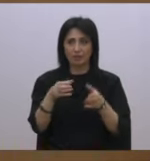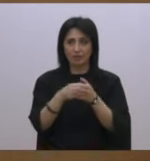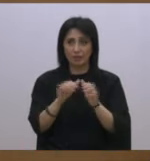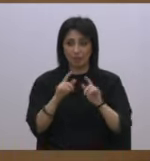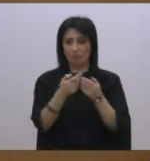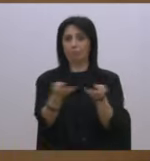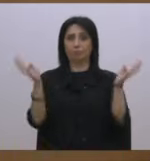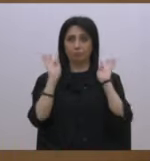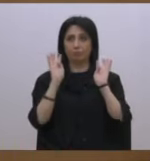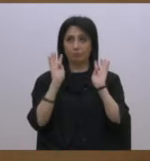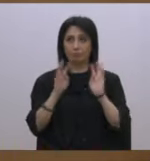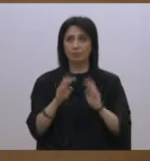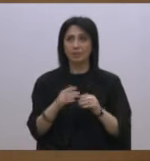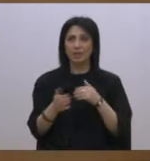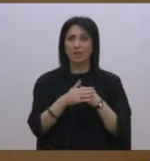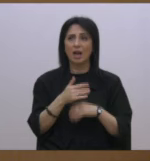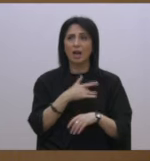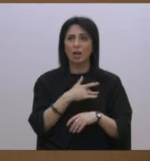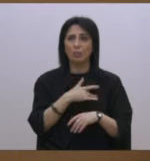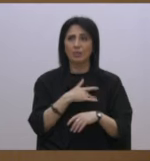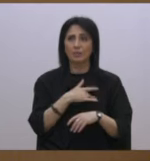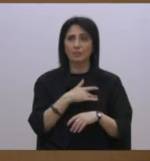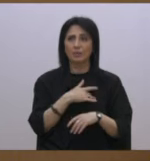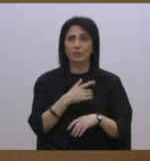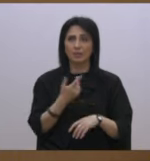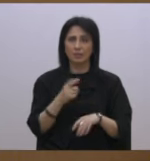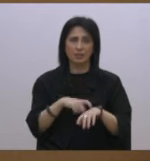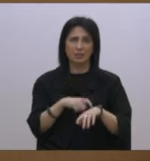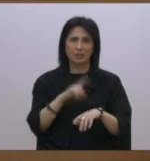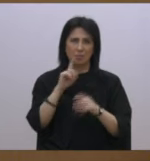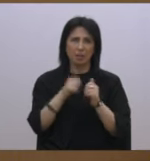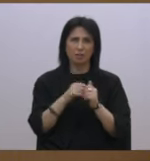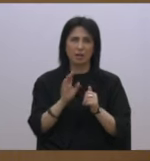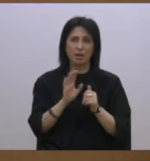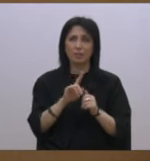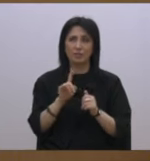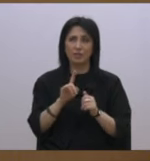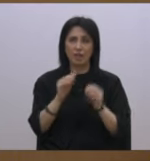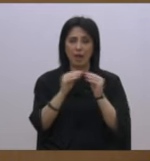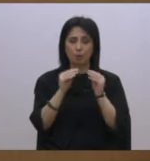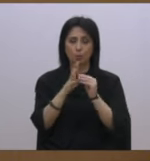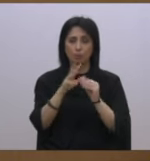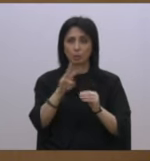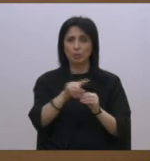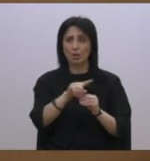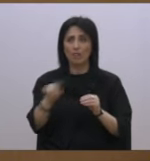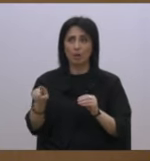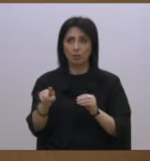მოხდი სხვათა შორის დაახლოებით აი საათი რომ გითხრათ რომ ახსოვს ზუსტად არა მაგრამ აი 10-15 წუთის